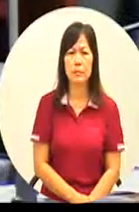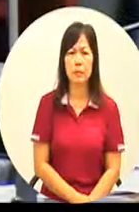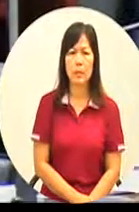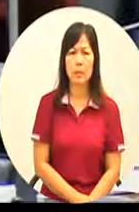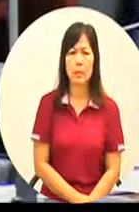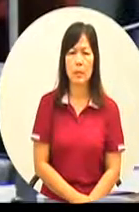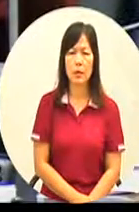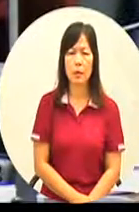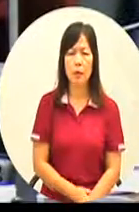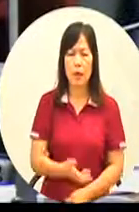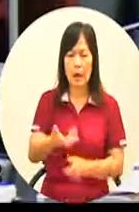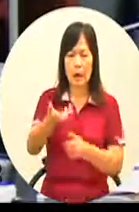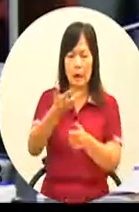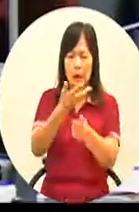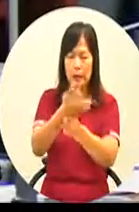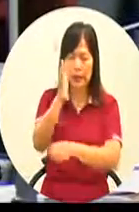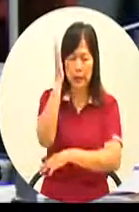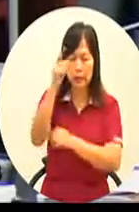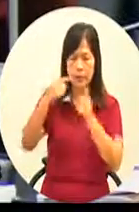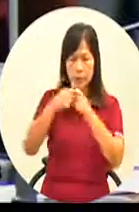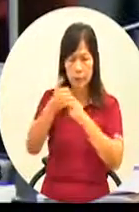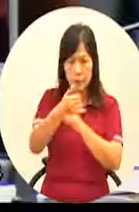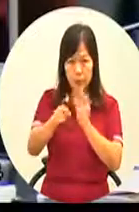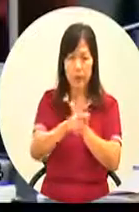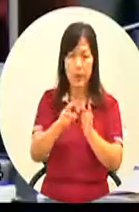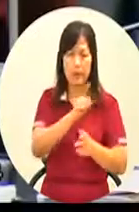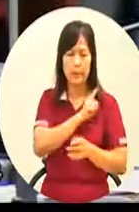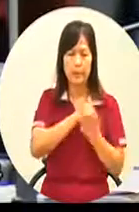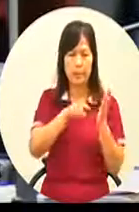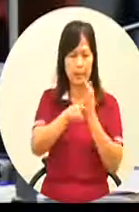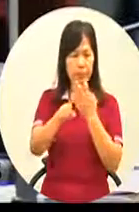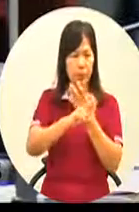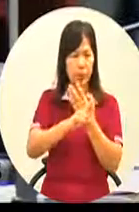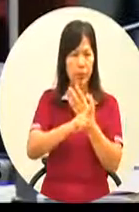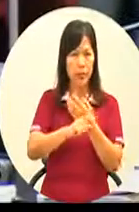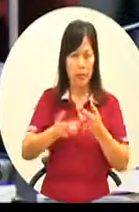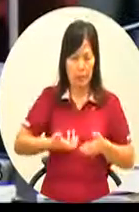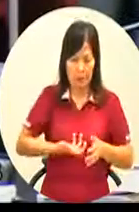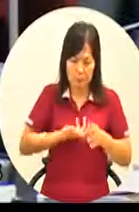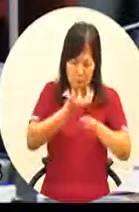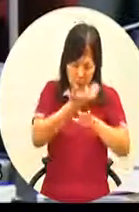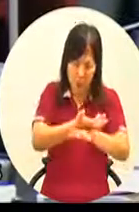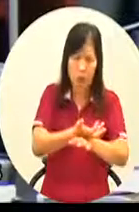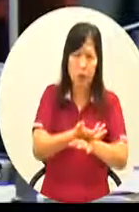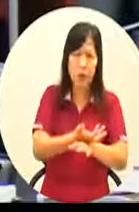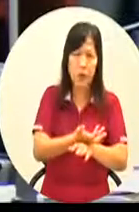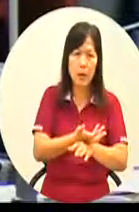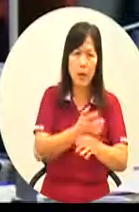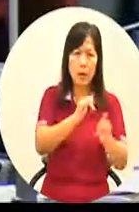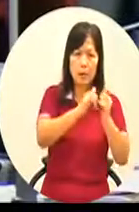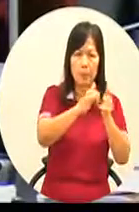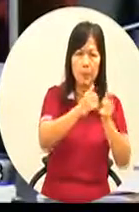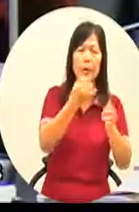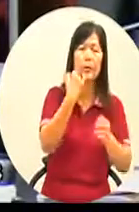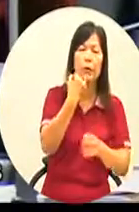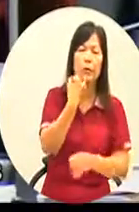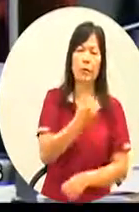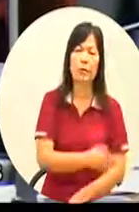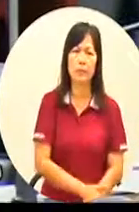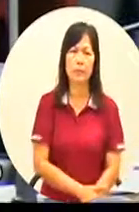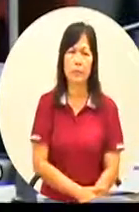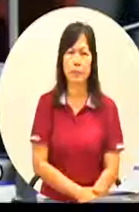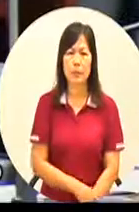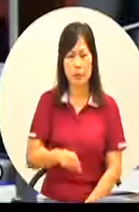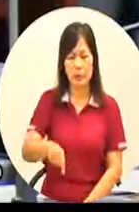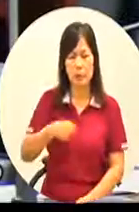吼，咱公务人员，伊会当用伊的专业来奉献咱所有的市民朋友。 我想这一部分